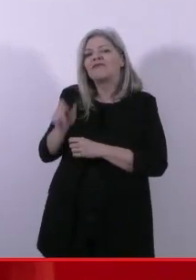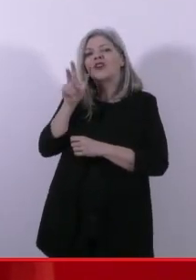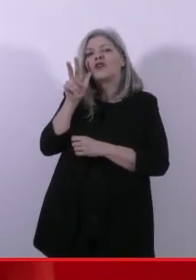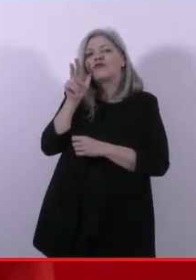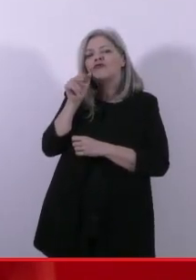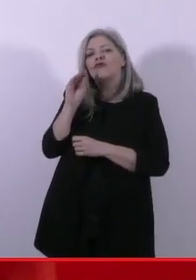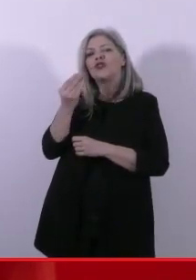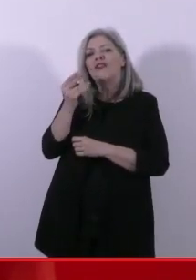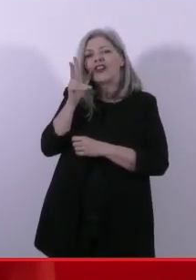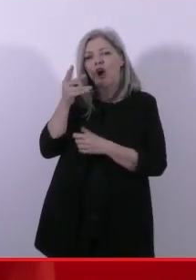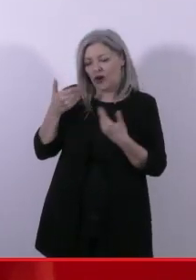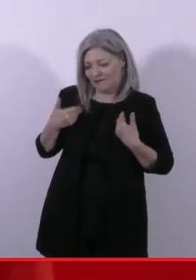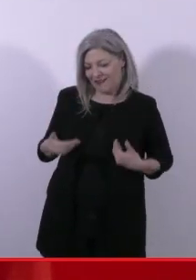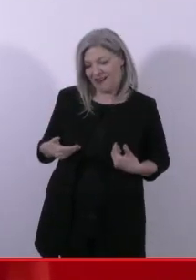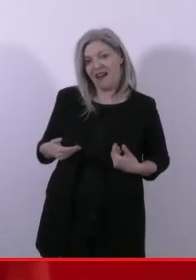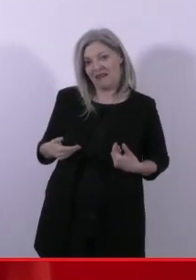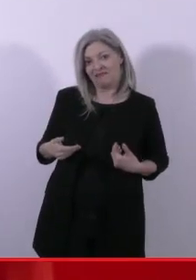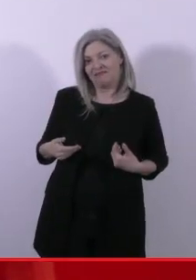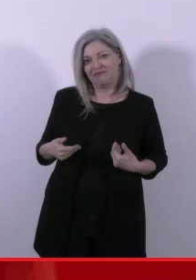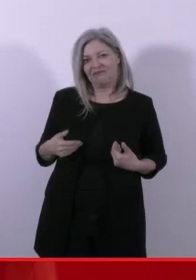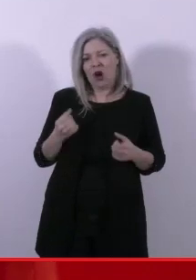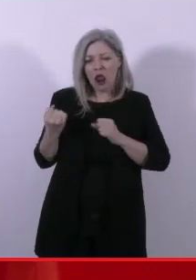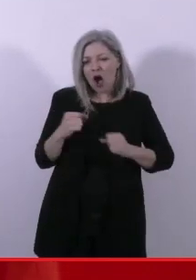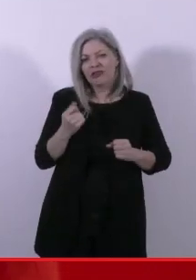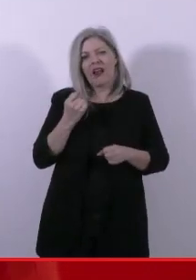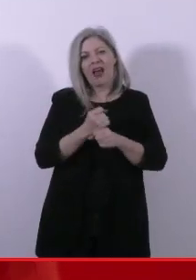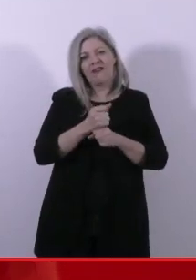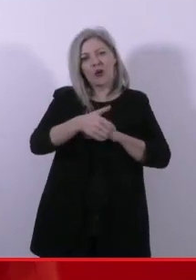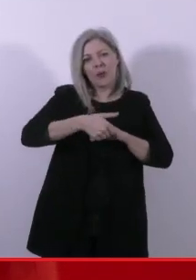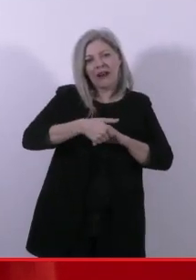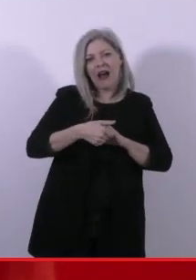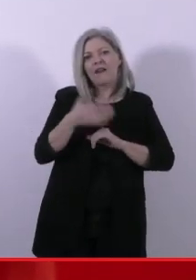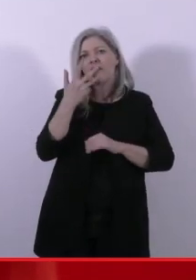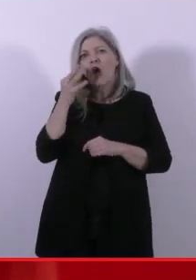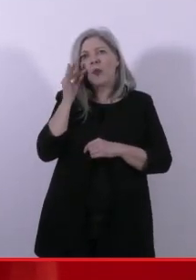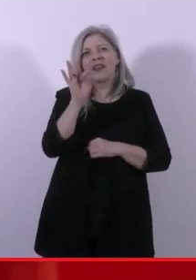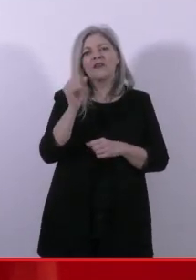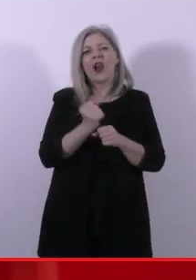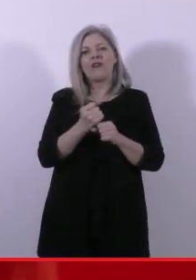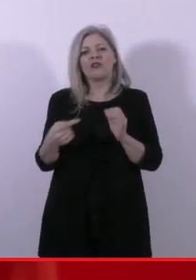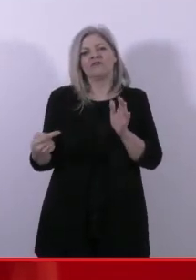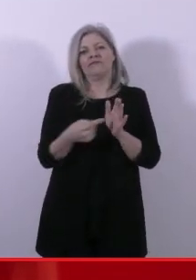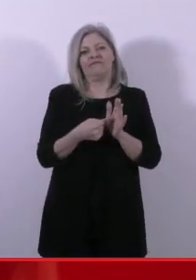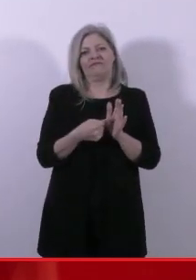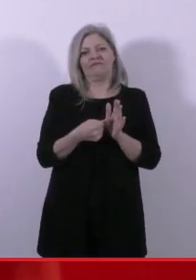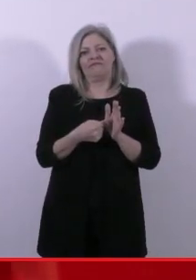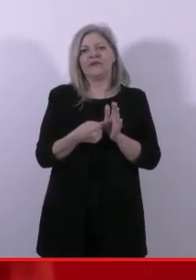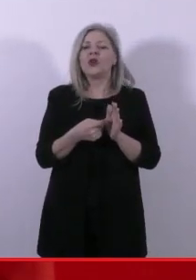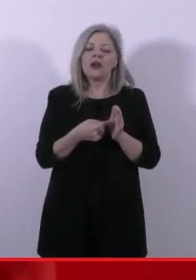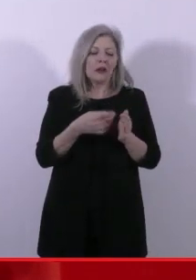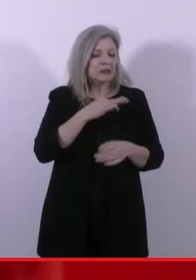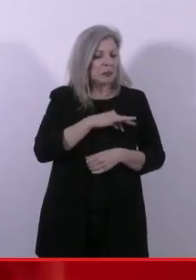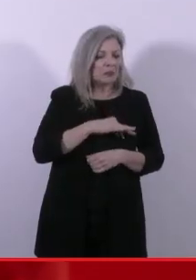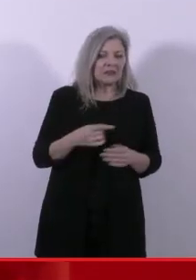uomini contro il lavoro precario per un lavoro dignitoso e stabile che permetta di costruire una famiglia e,